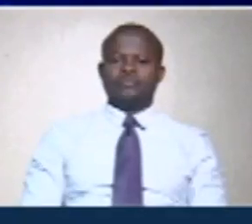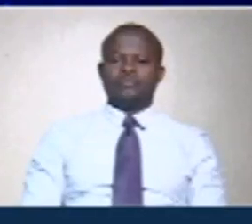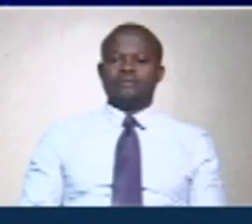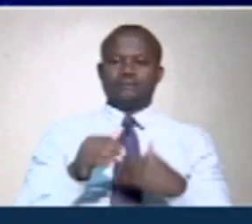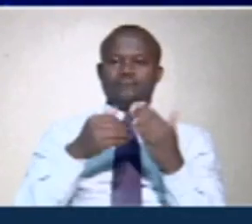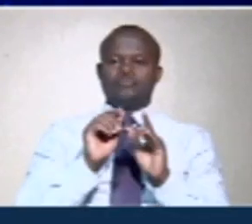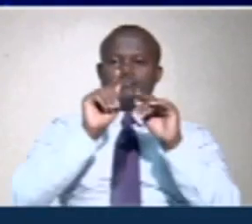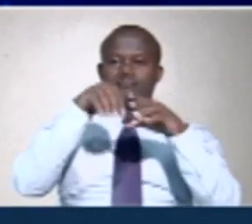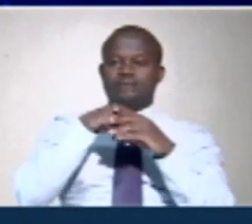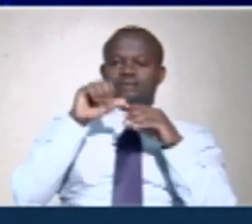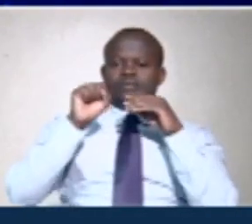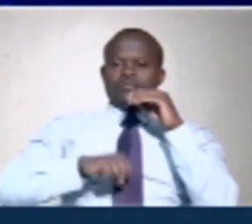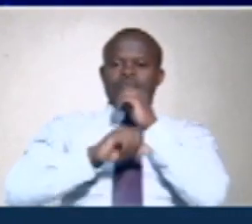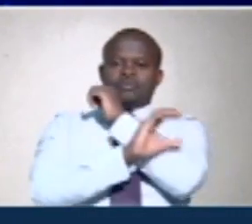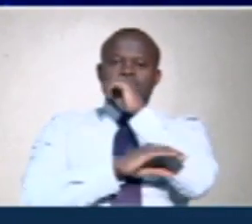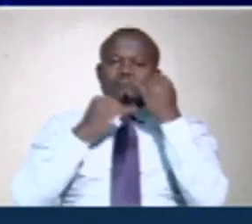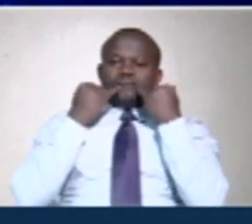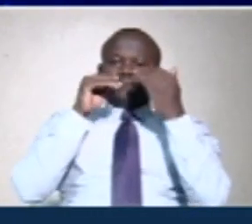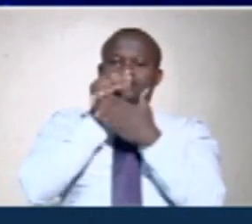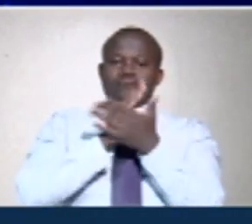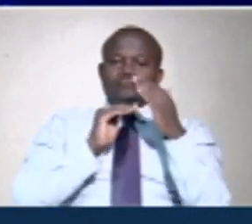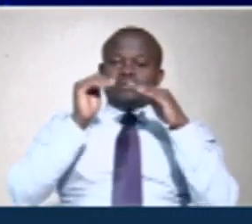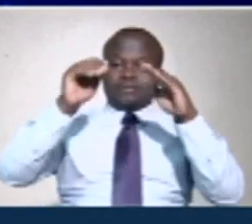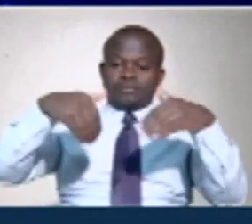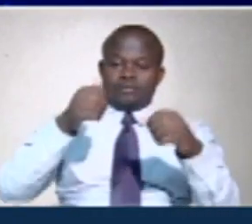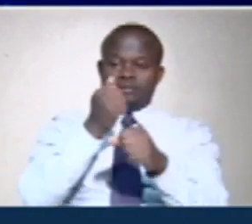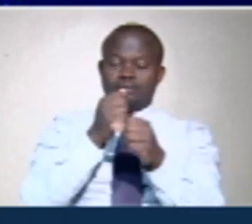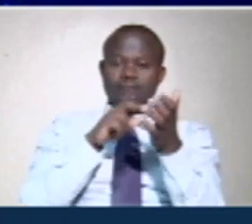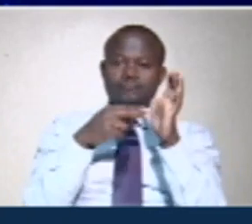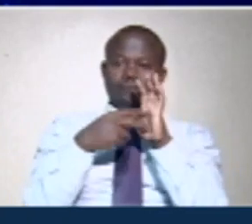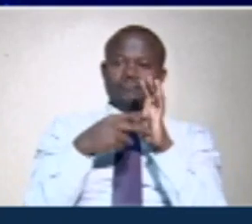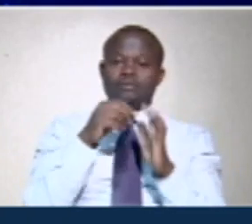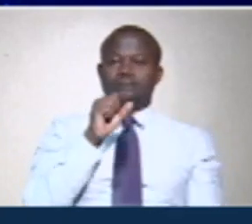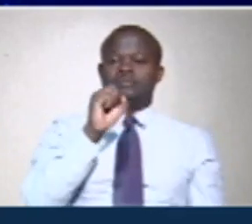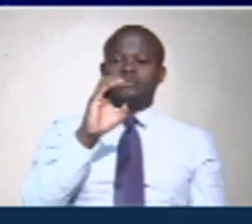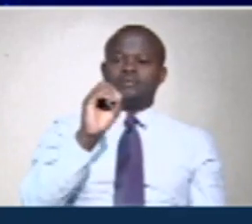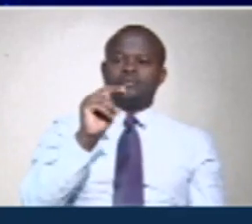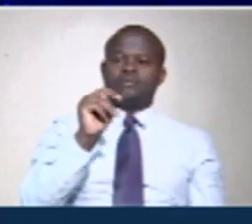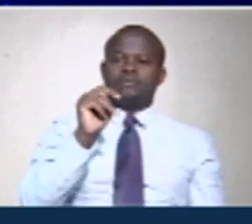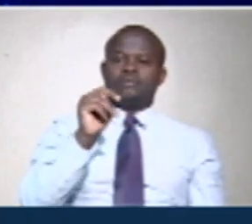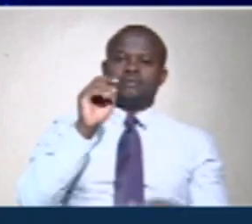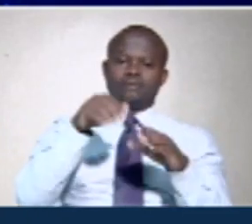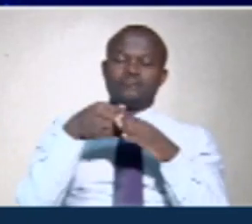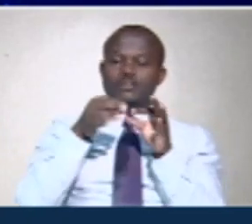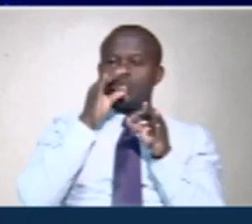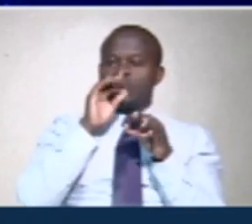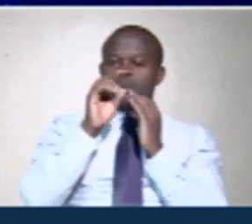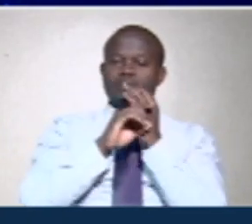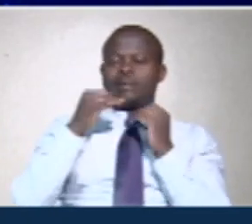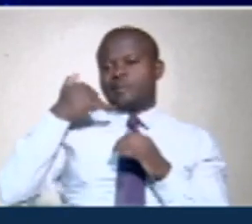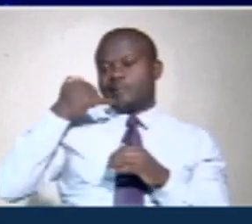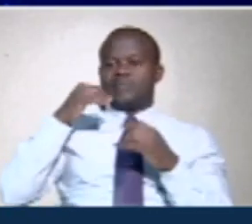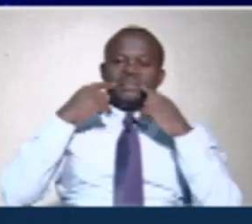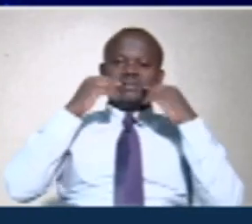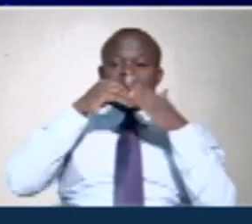twerekeze mu majyepfo y'igihugu tubabwire ko bamwe mu bahinzi bakoranye n'umushinga SCON mu guhinga icyayi mu karere ka Nyaruguru bavuga